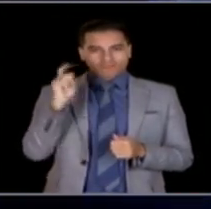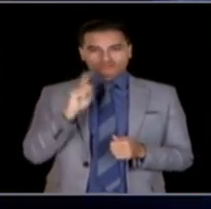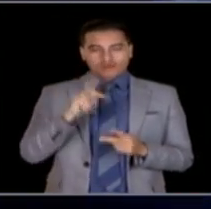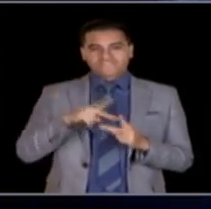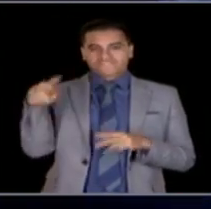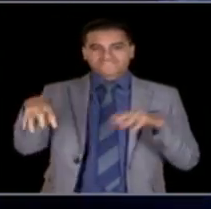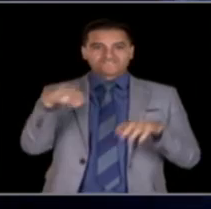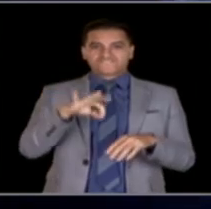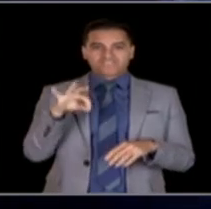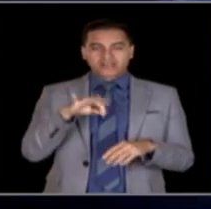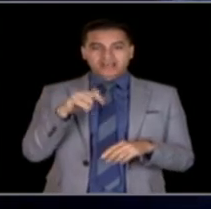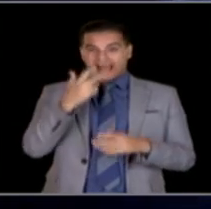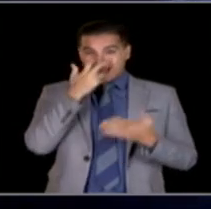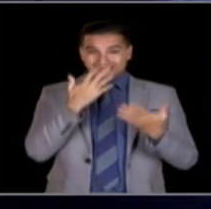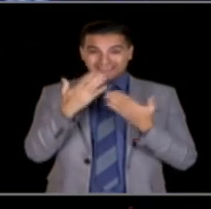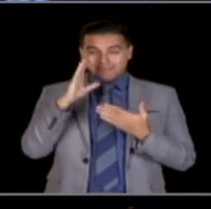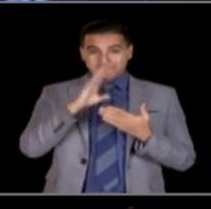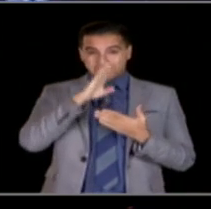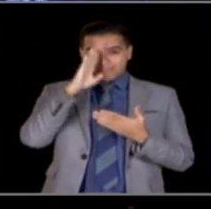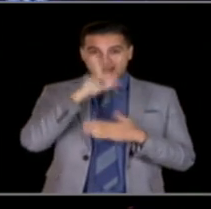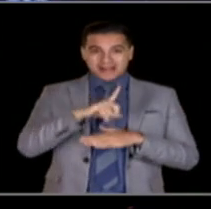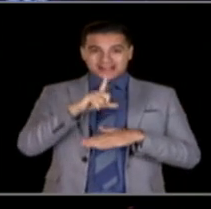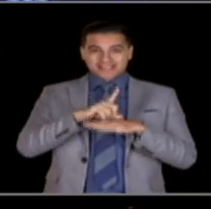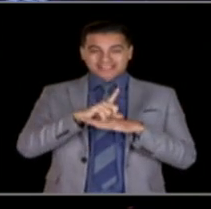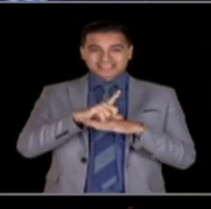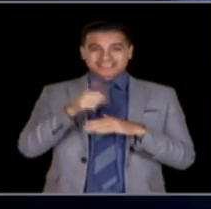بدأ إنشاءها في عهد الخديوي إسماعيل